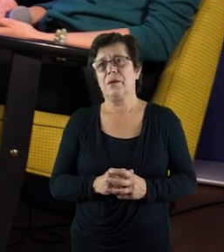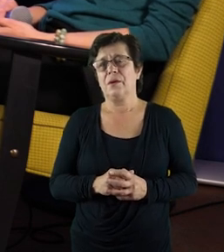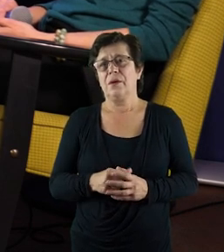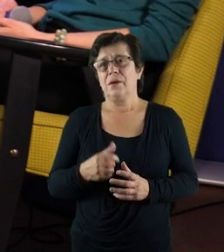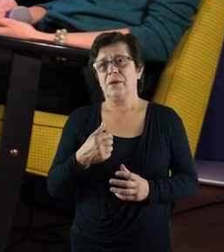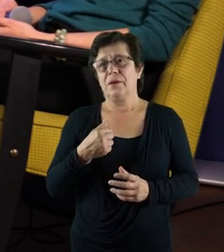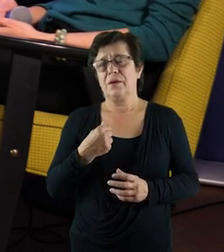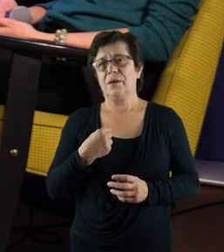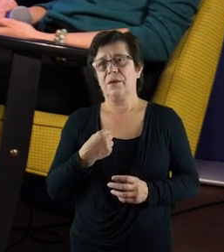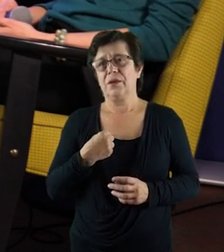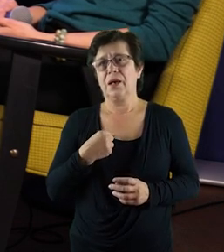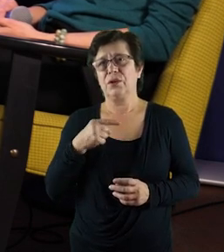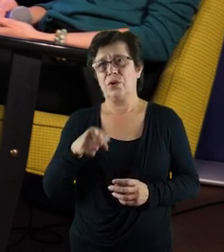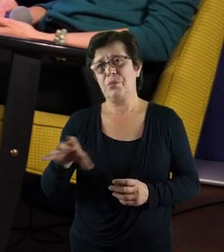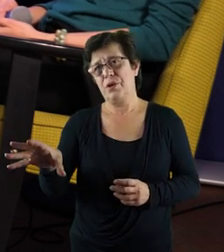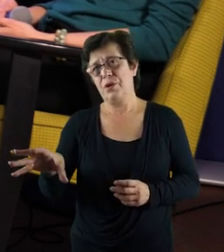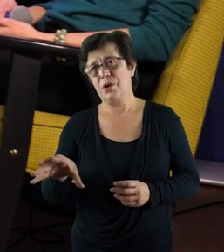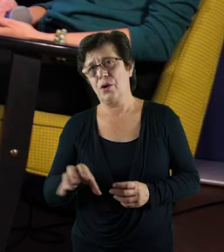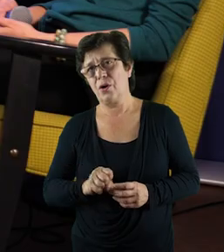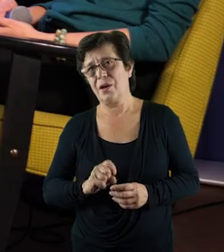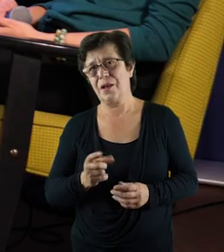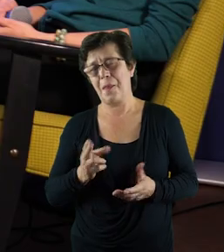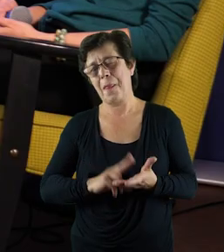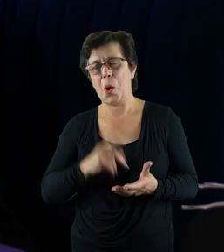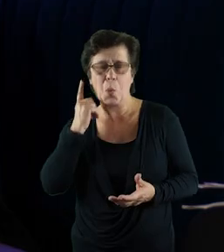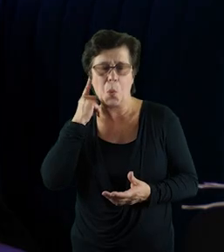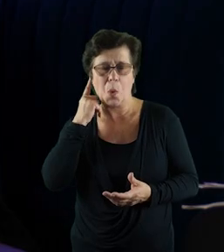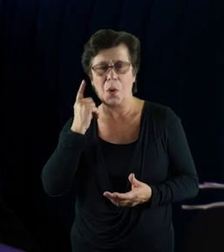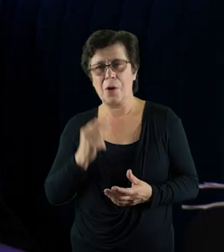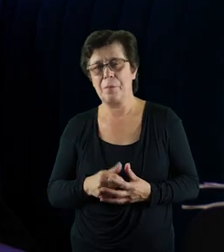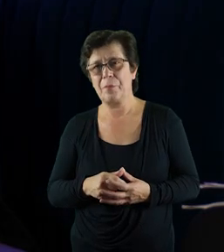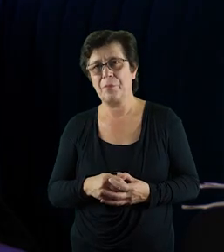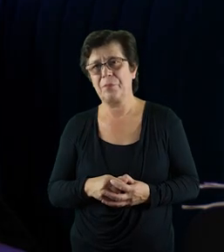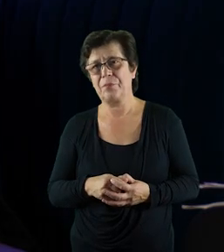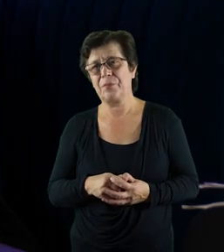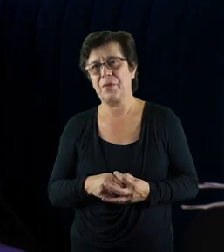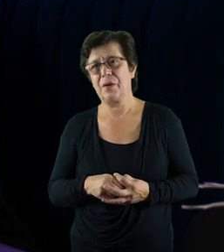ja to biorę, że tak powiem, na ucho. I kiedy